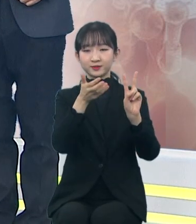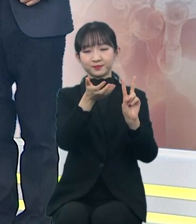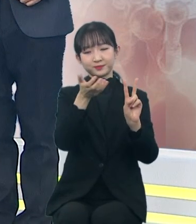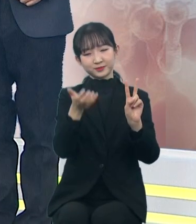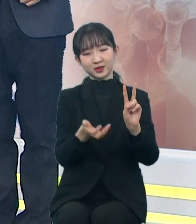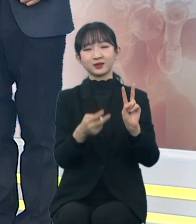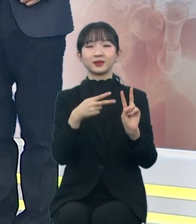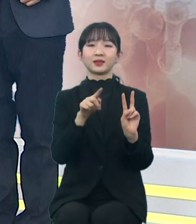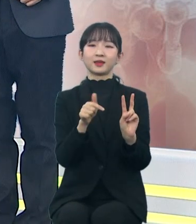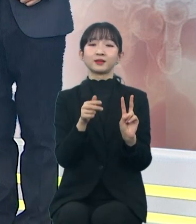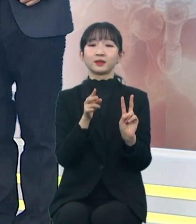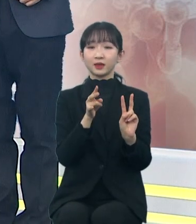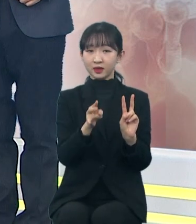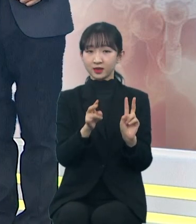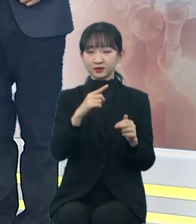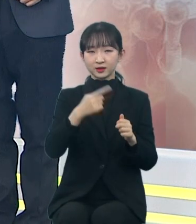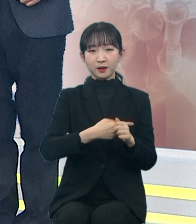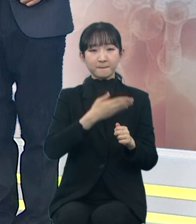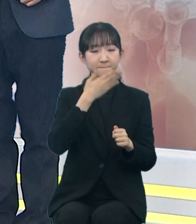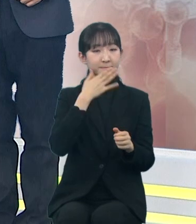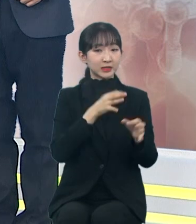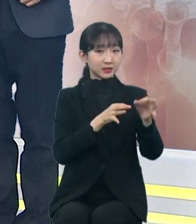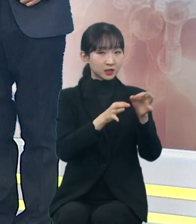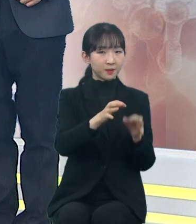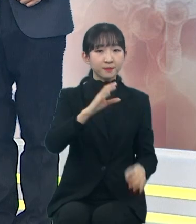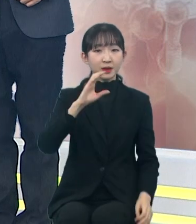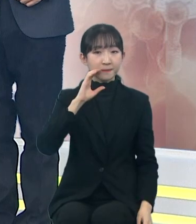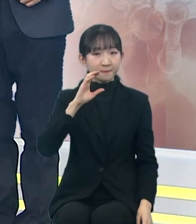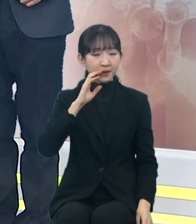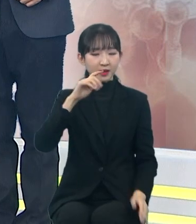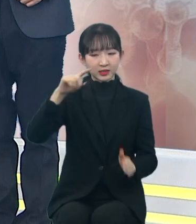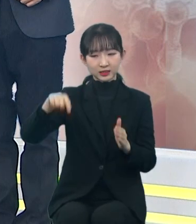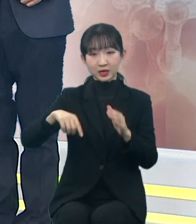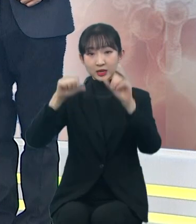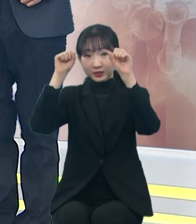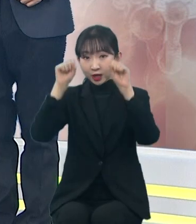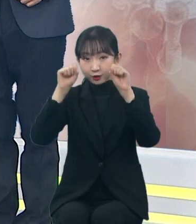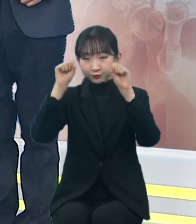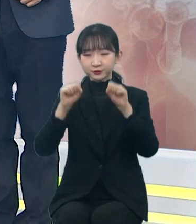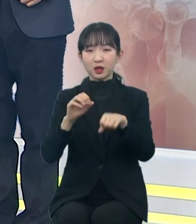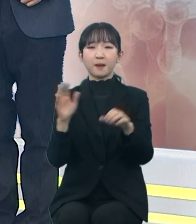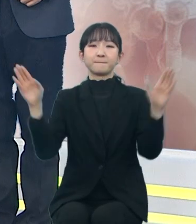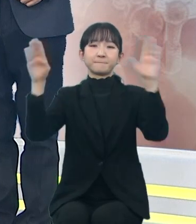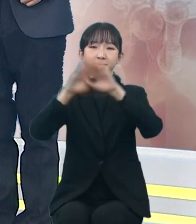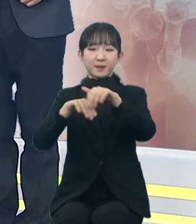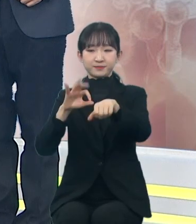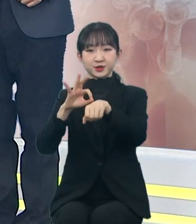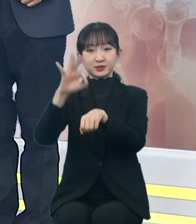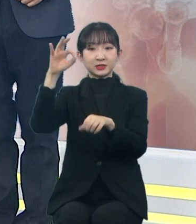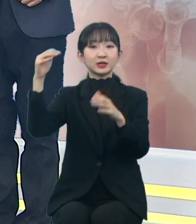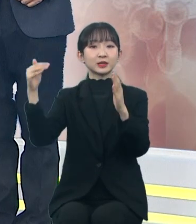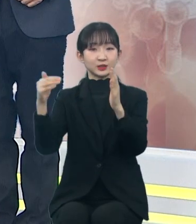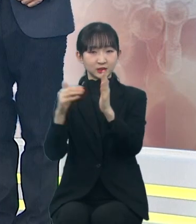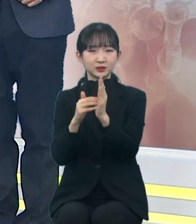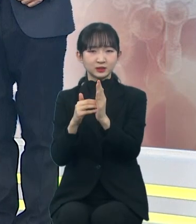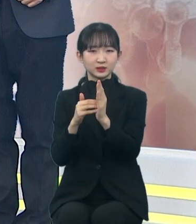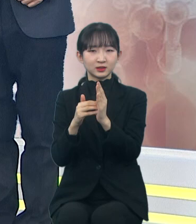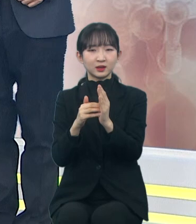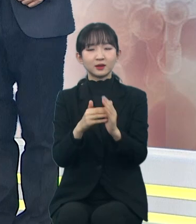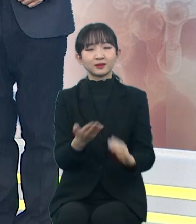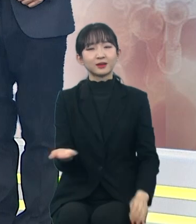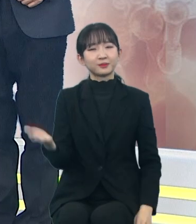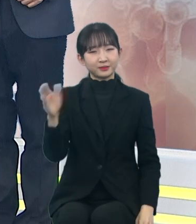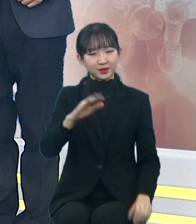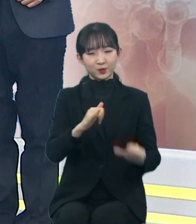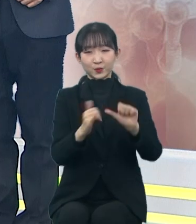완화됐습니다. 이에 따라 음식점과 카페, 실내 체육시설 등은 오후 10시까지 영업을 할 수 있게 됐습니다. 다만 5인 이상